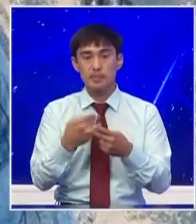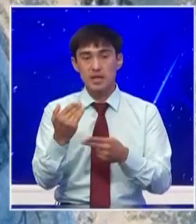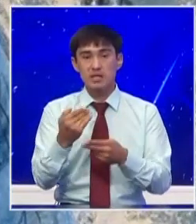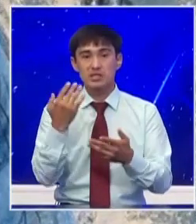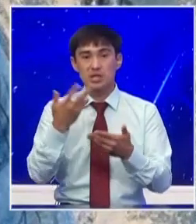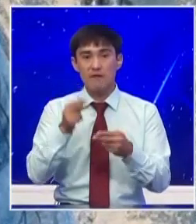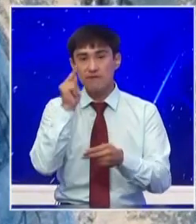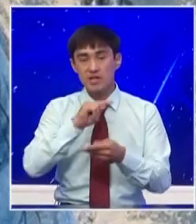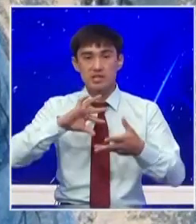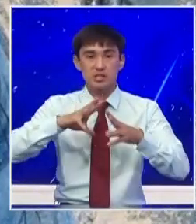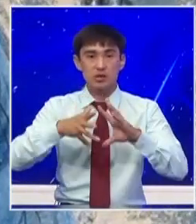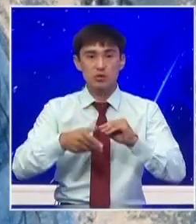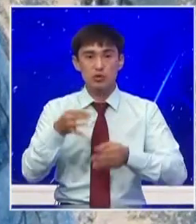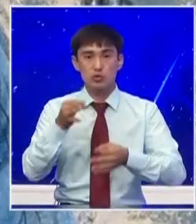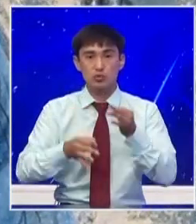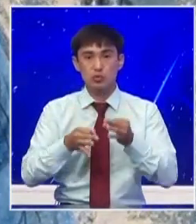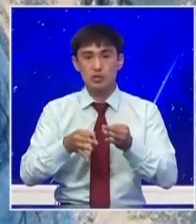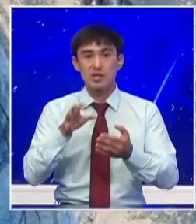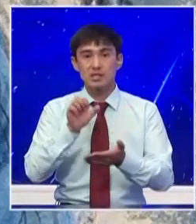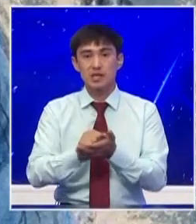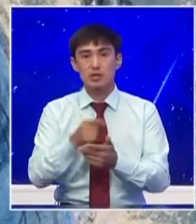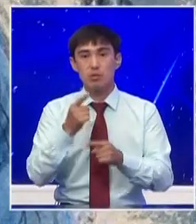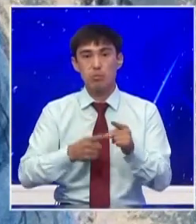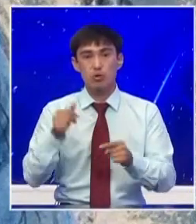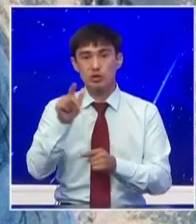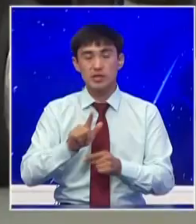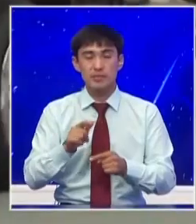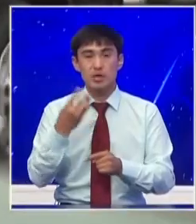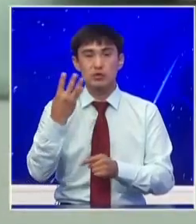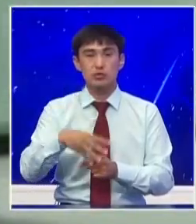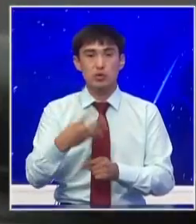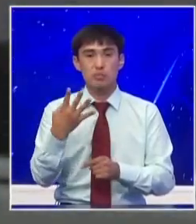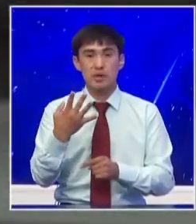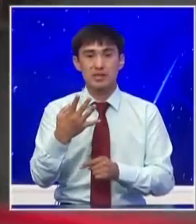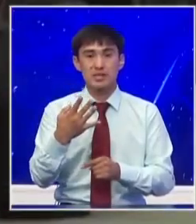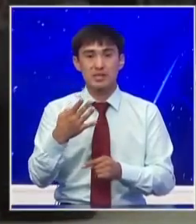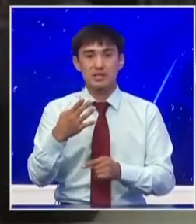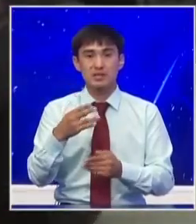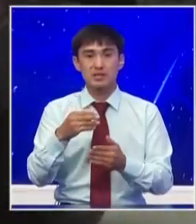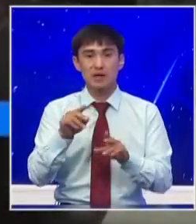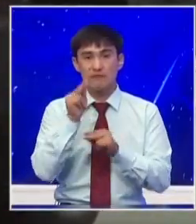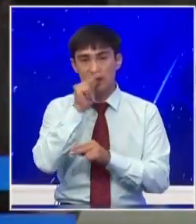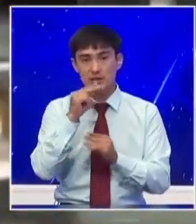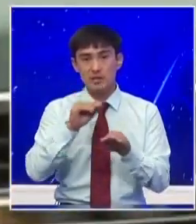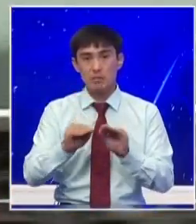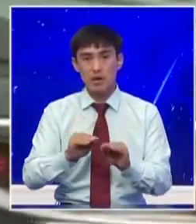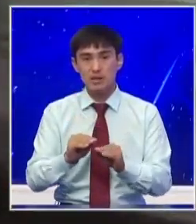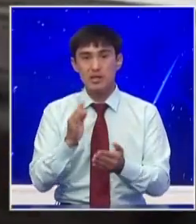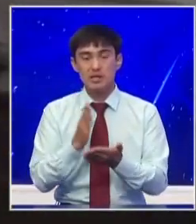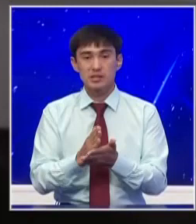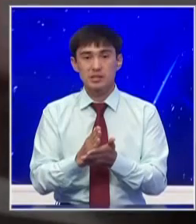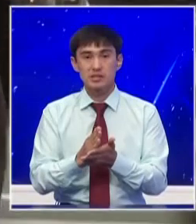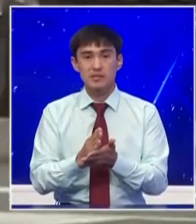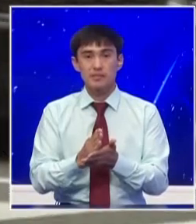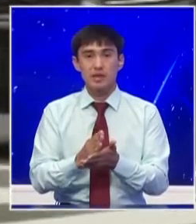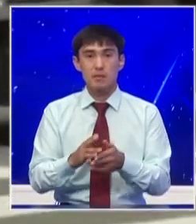Зачитывание обвинительного заключения у судей заняло почти полчаса. В 45-страничном обвинительном акте наряду с